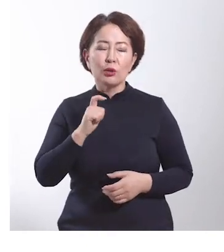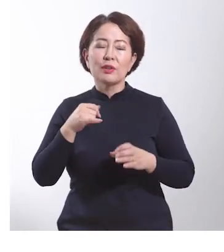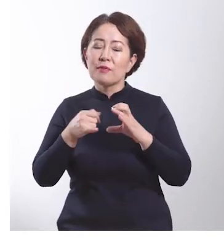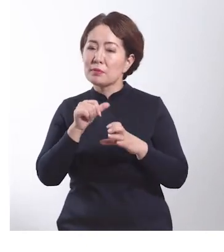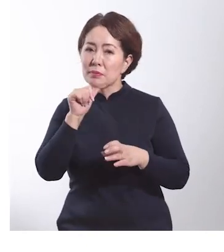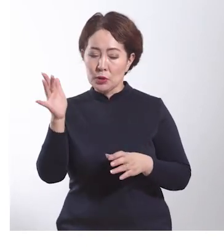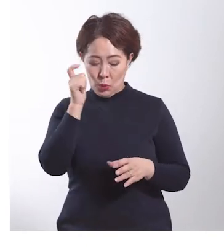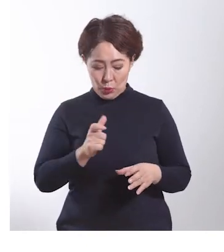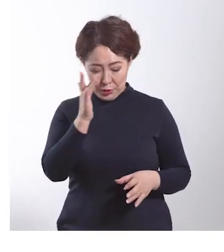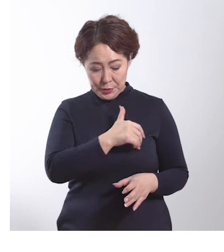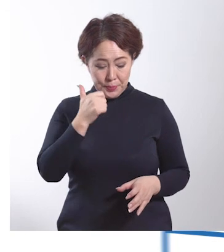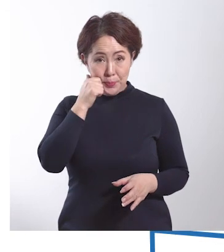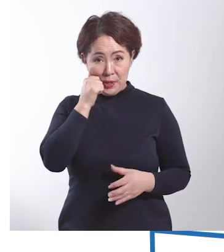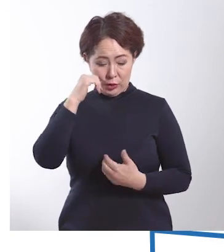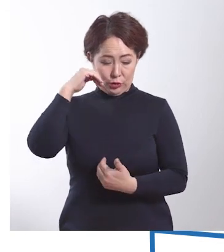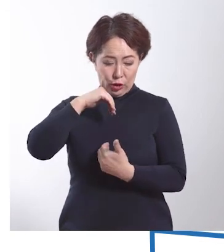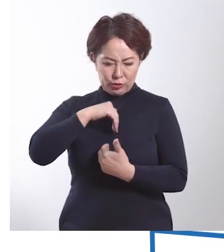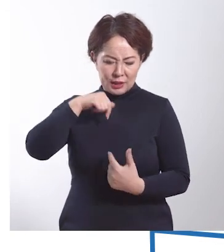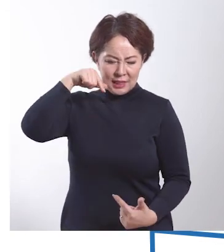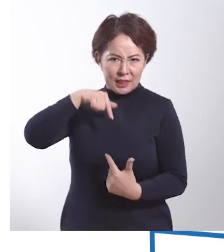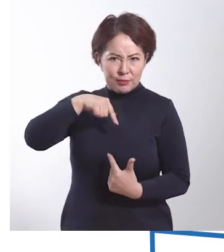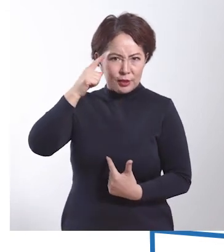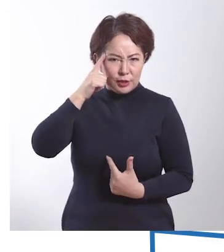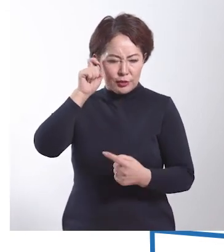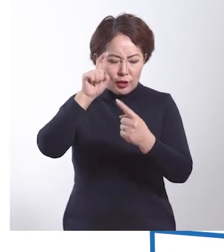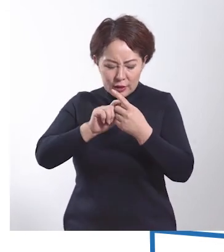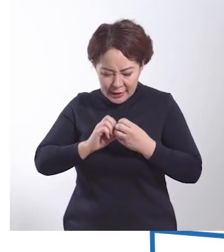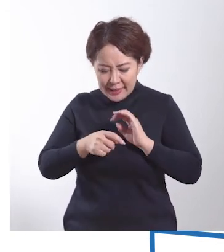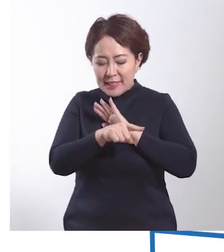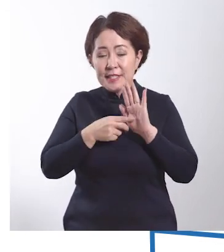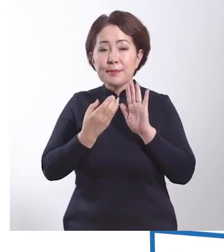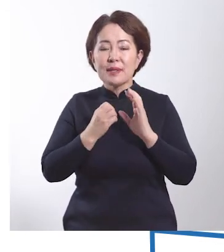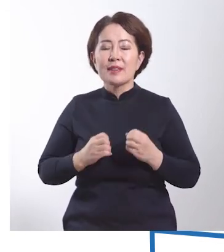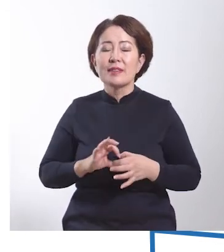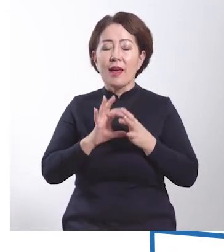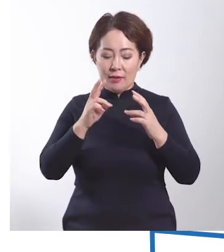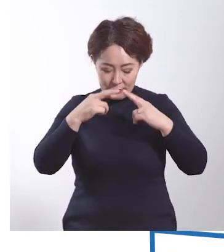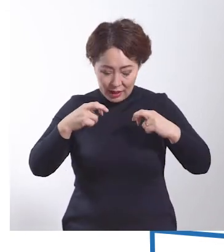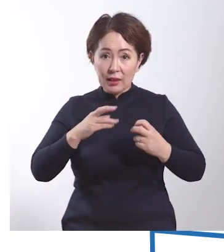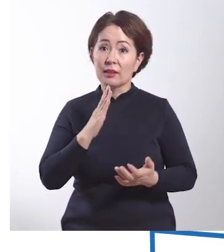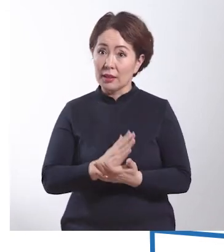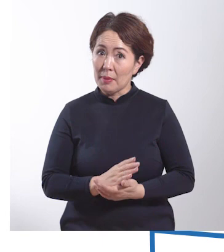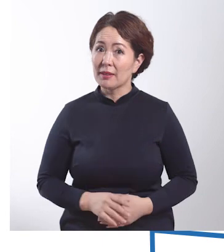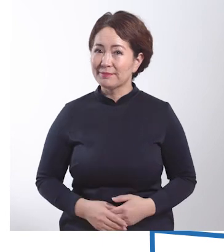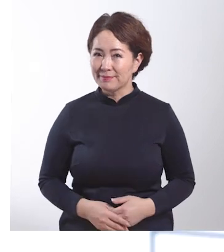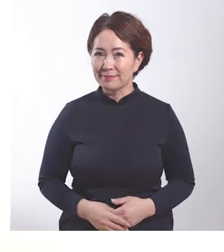бус, харин бие махбод ХДХВ-тэй тэмцэх зорилгоор үйлдвэрлэсэн эсрэг биеийг илрүүлдэг.